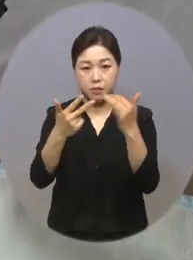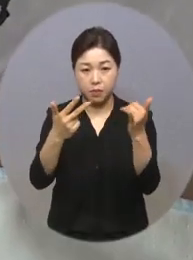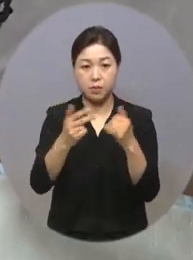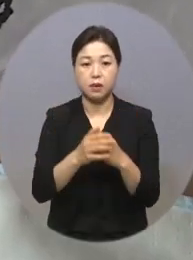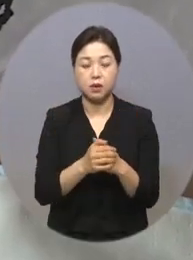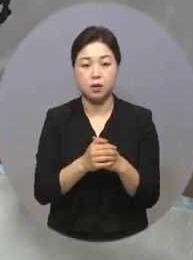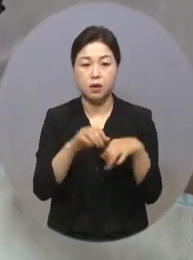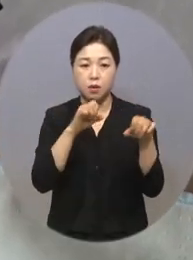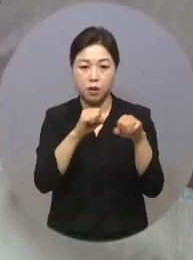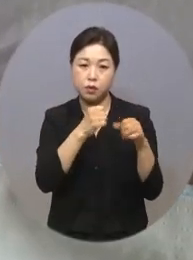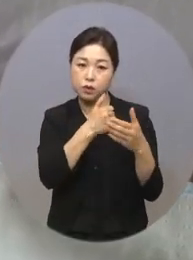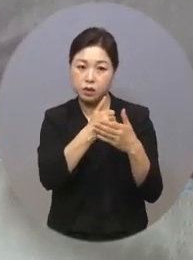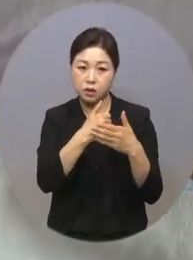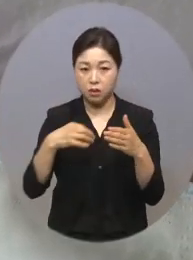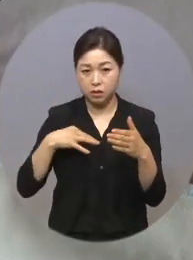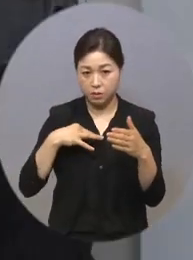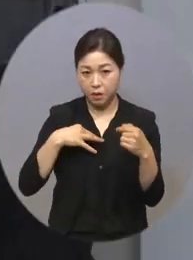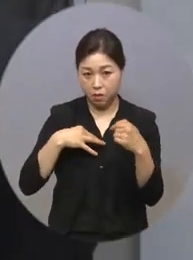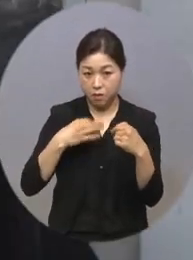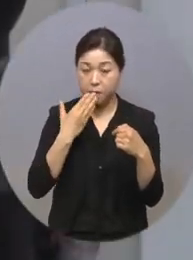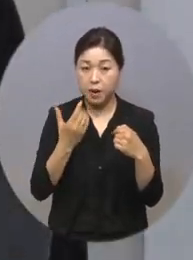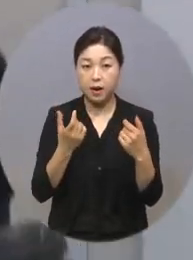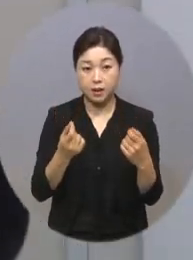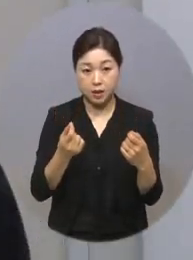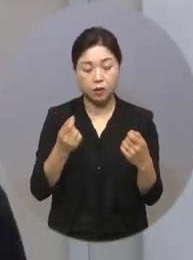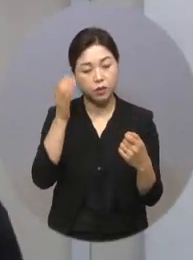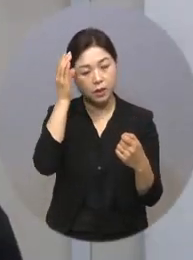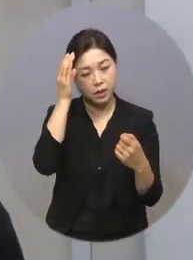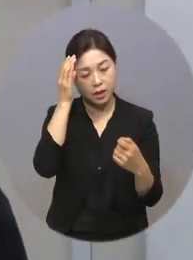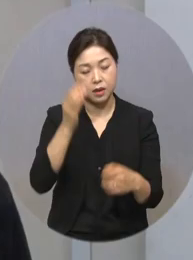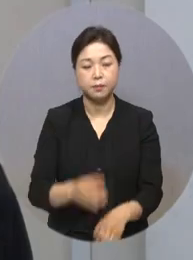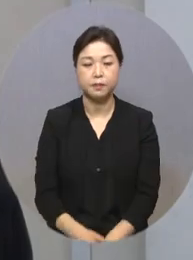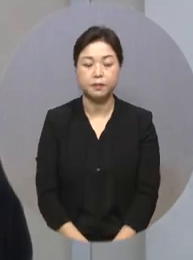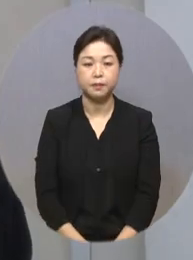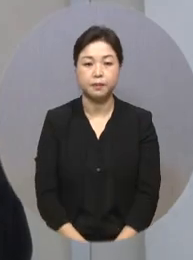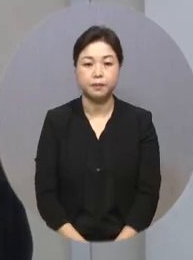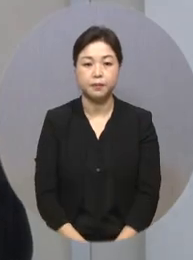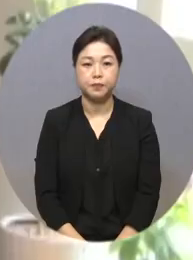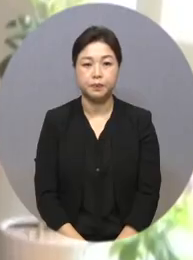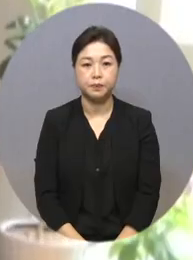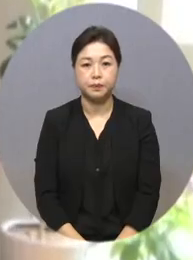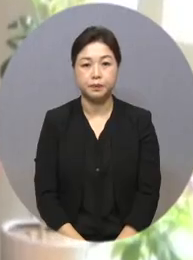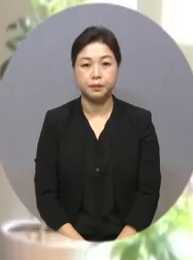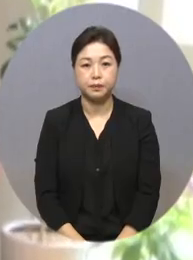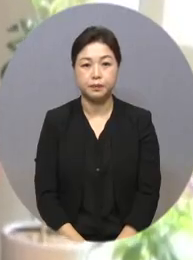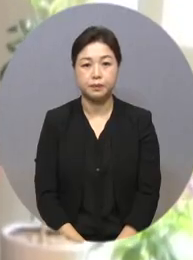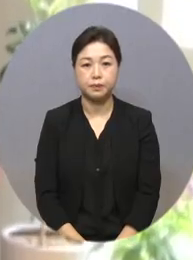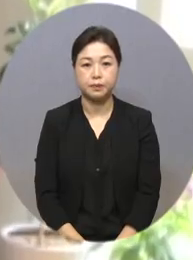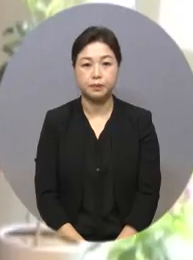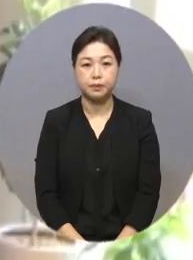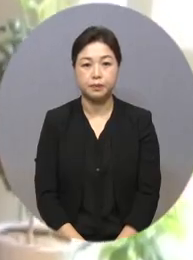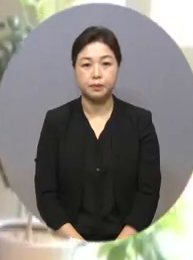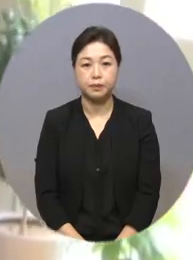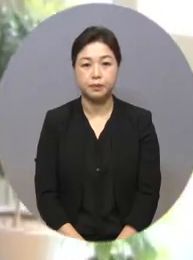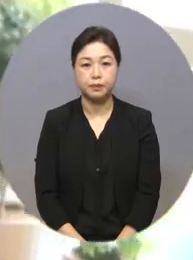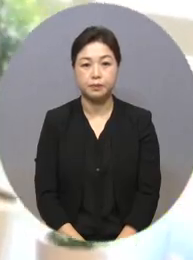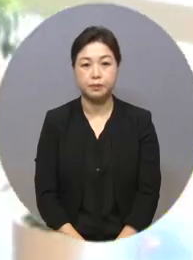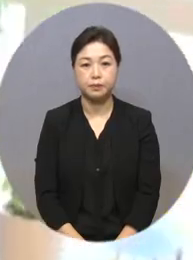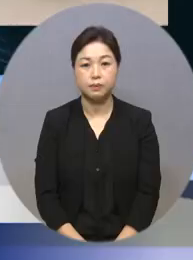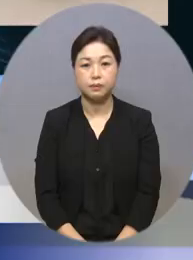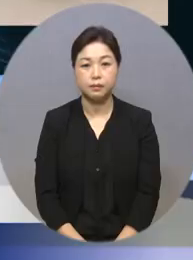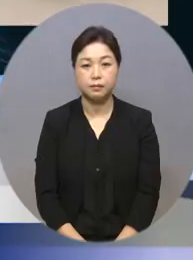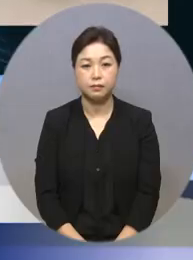추가로 활동지원 급여를 이용할 수 있을 것으로 기대하고 있습니다. 복지TV 뉴스 박순용입니다.